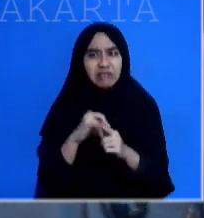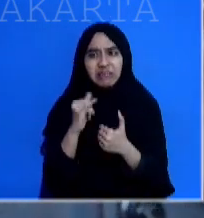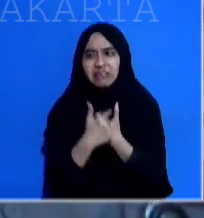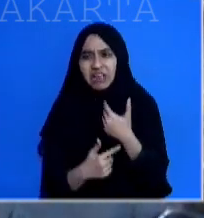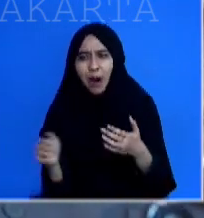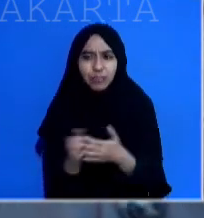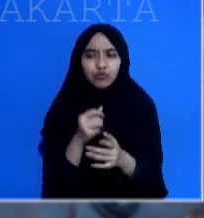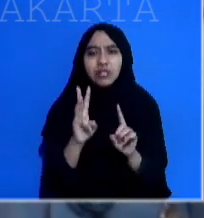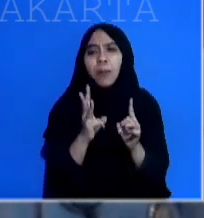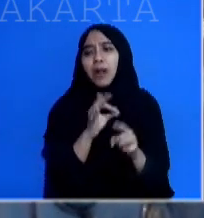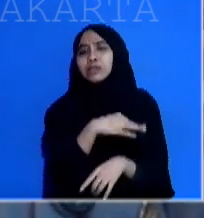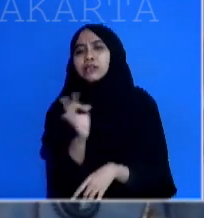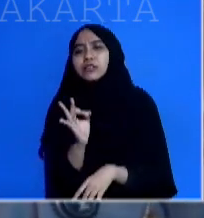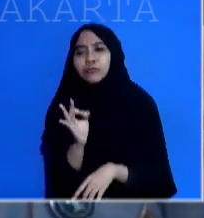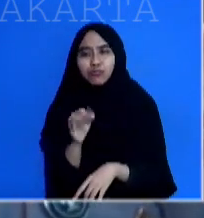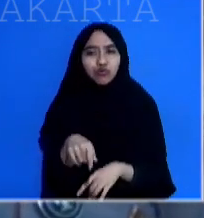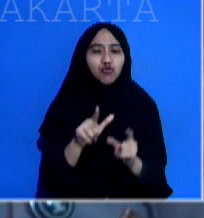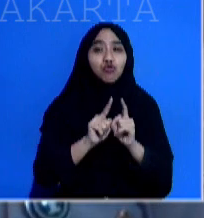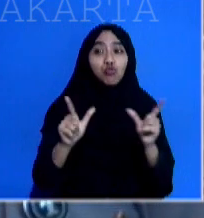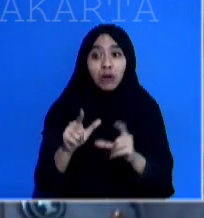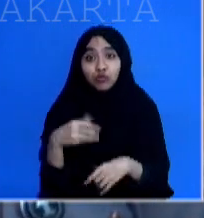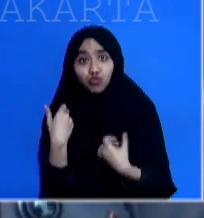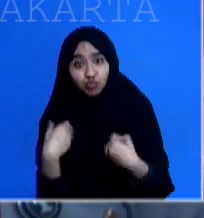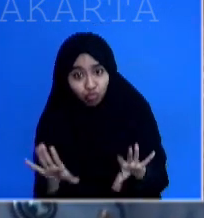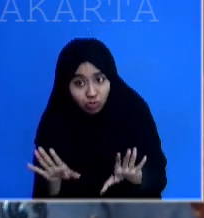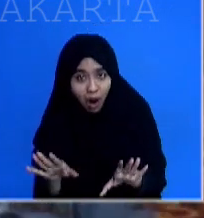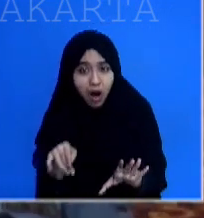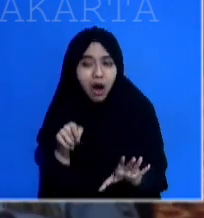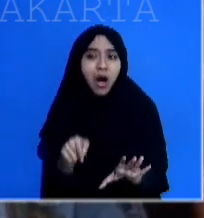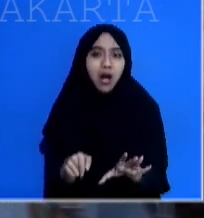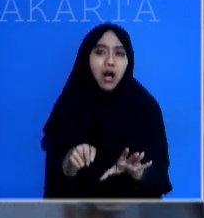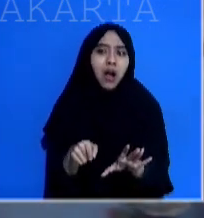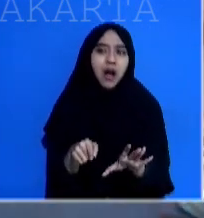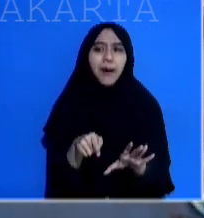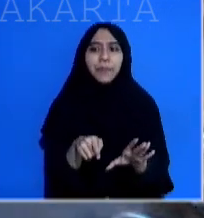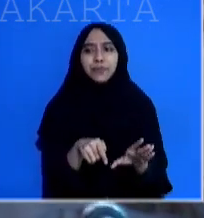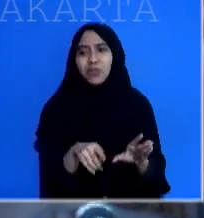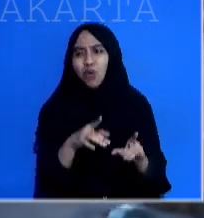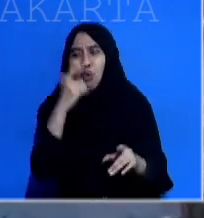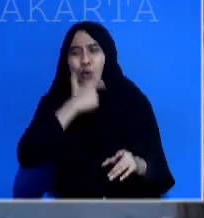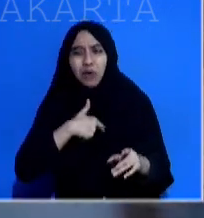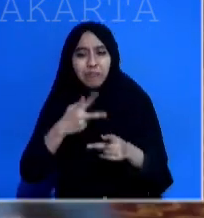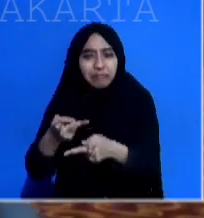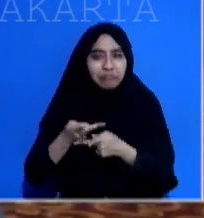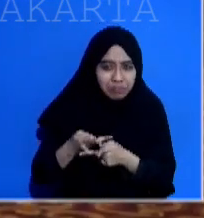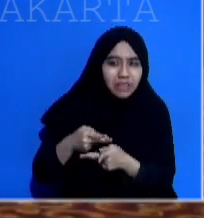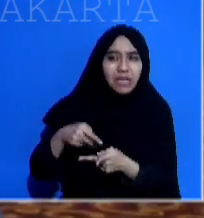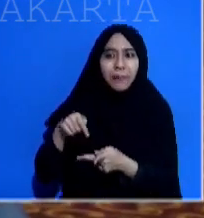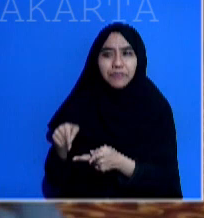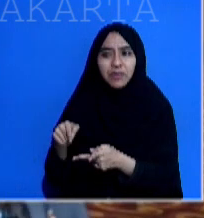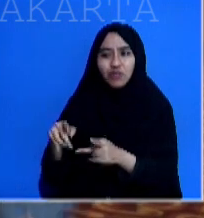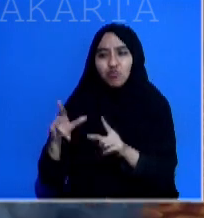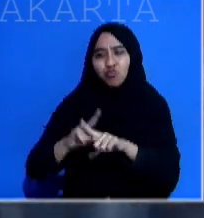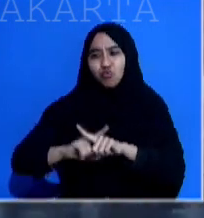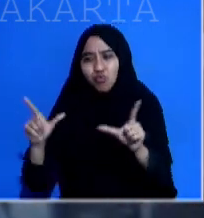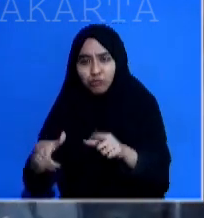ini sudah lunas berarti ya sudah lunas jadi pihak pihak apa peminjam yang kelising ah Apa itu